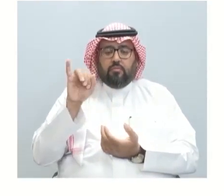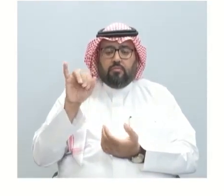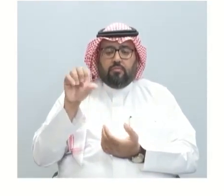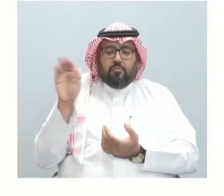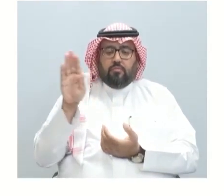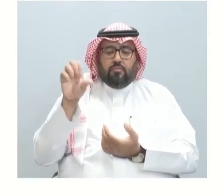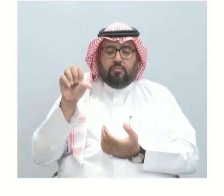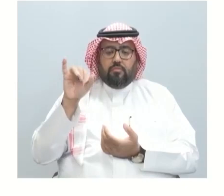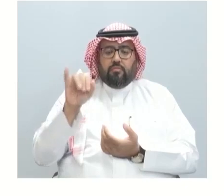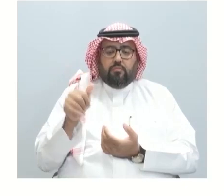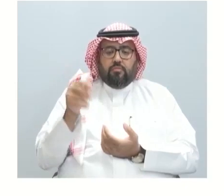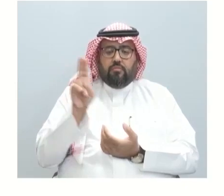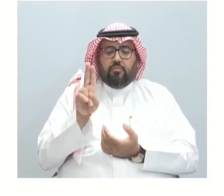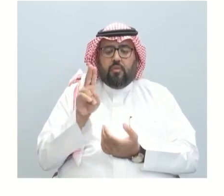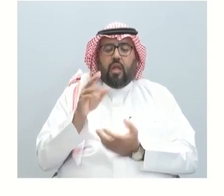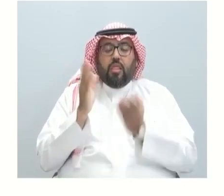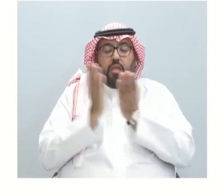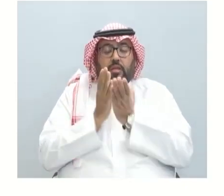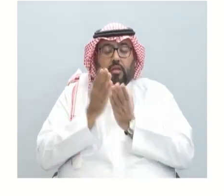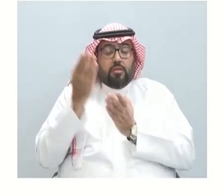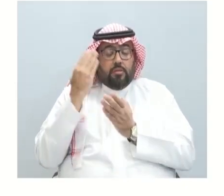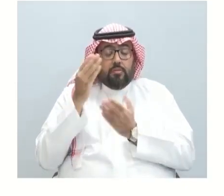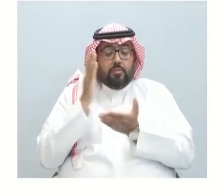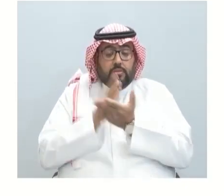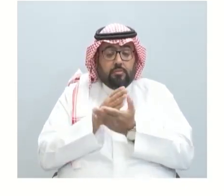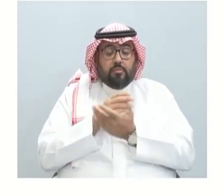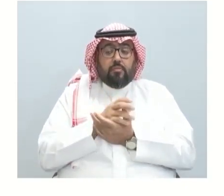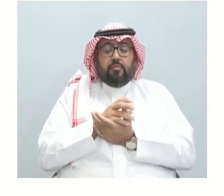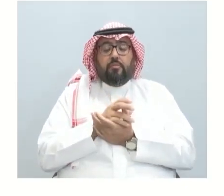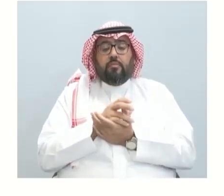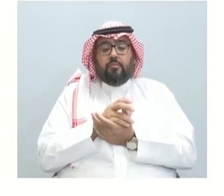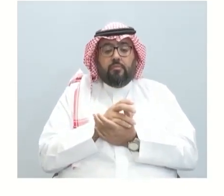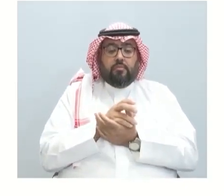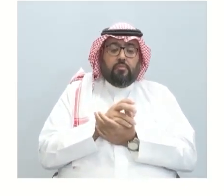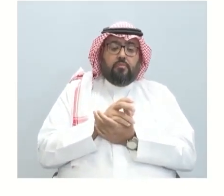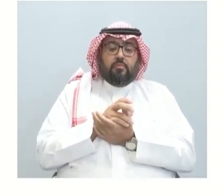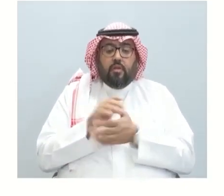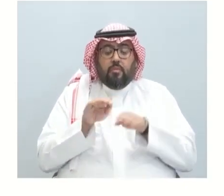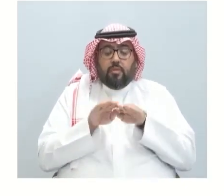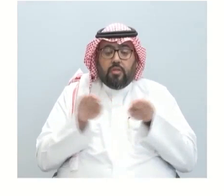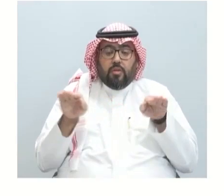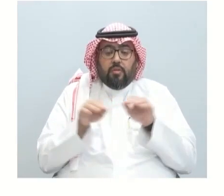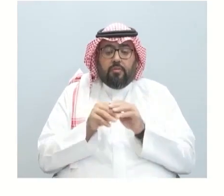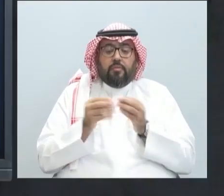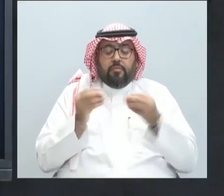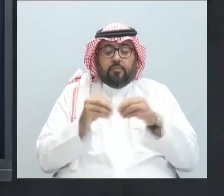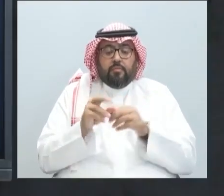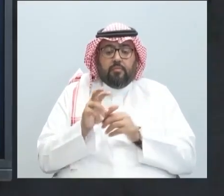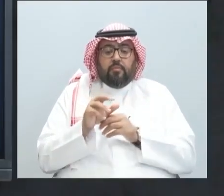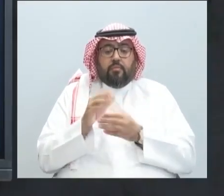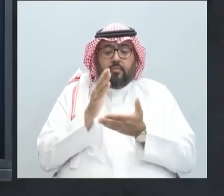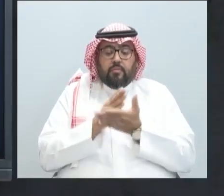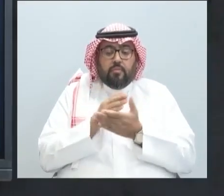المصطلحات راح تظهر معنا خلال دراستنا سواء لدرس الانقسام السيتوبلازم او الانقسام المتساوي والانقسام